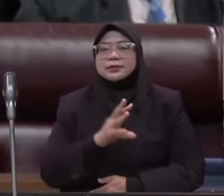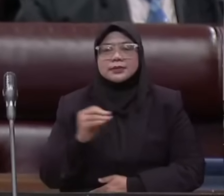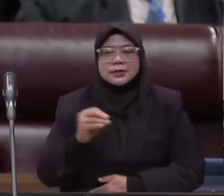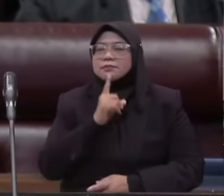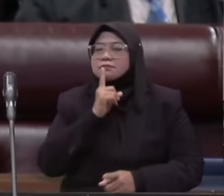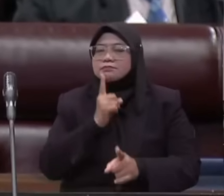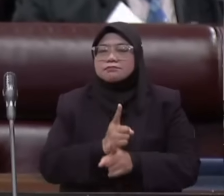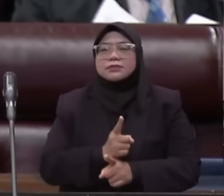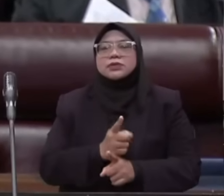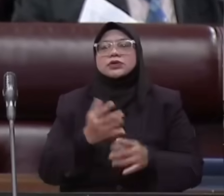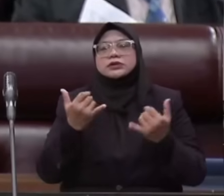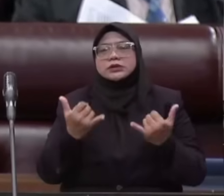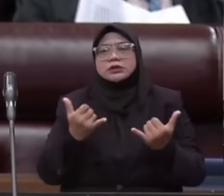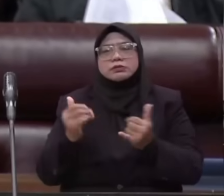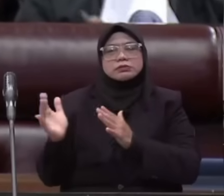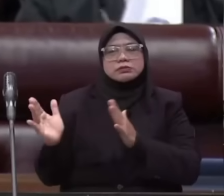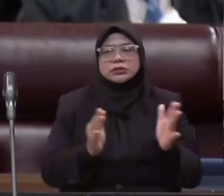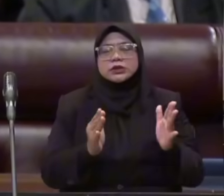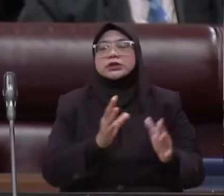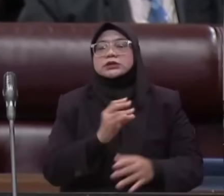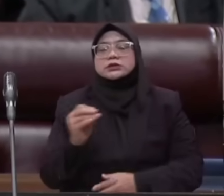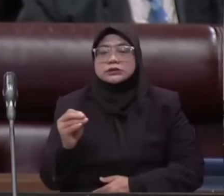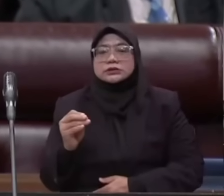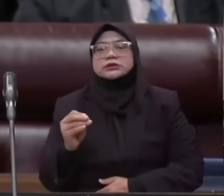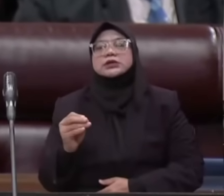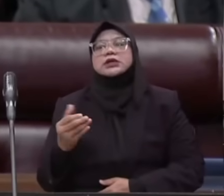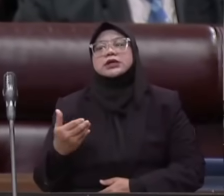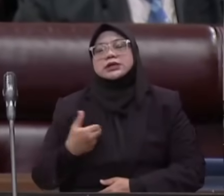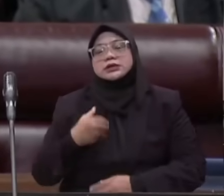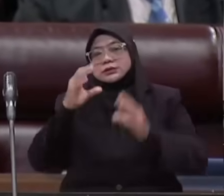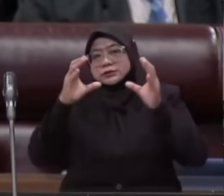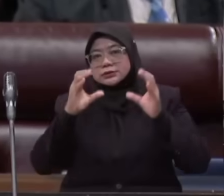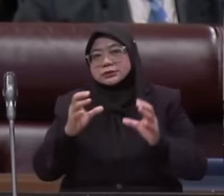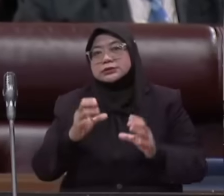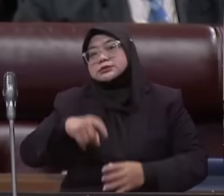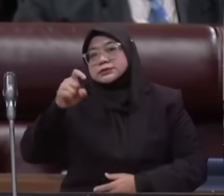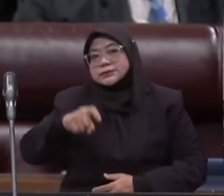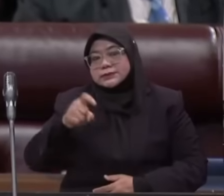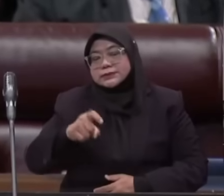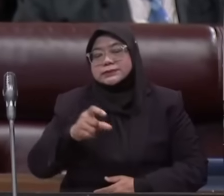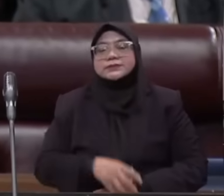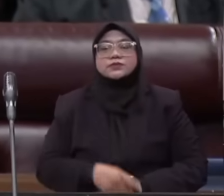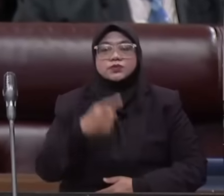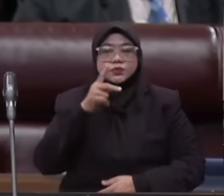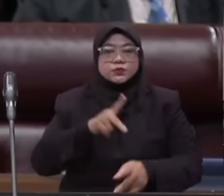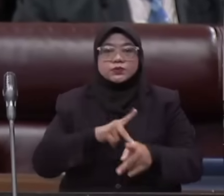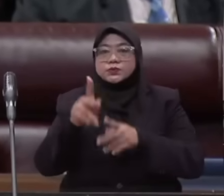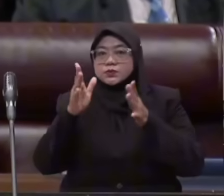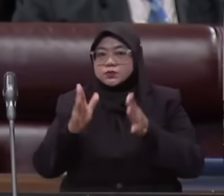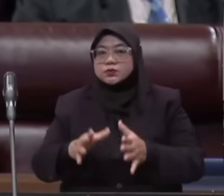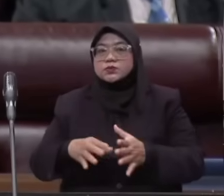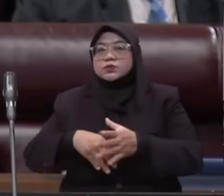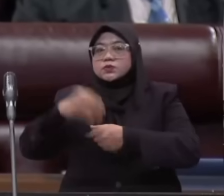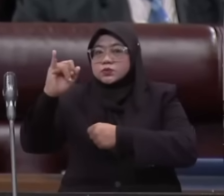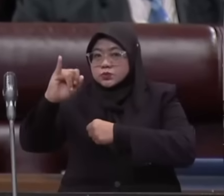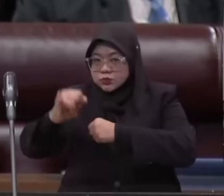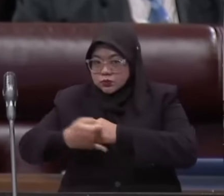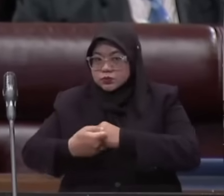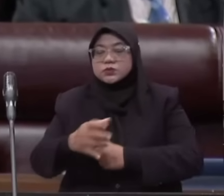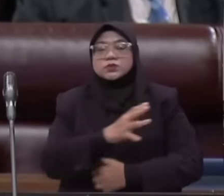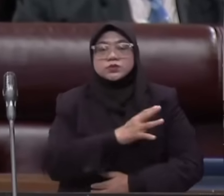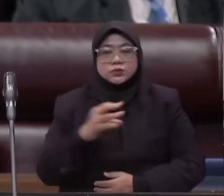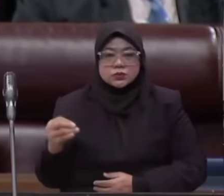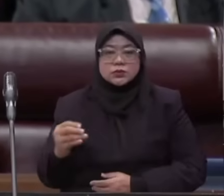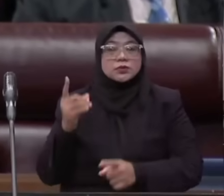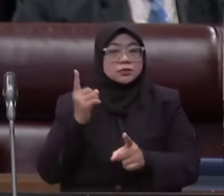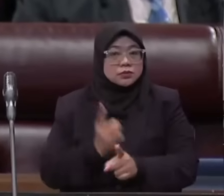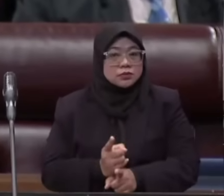benda yang sangat kritikal dan sangat strategi eee ada mungkin elemen-elemen yang kita perlu kebakaran dari luar tetapi yang